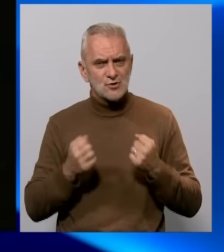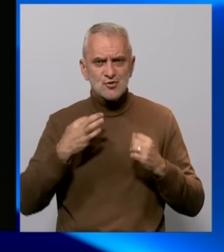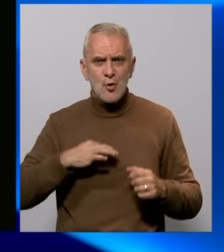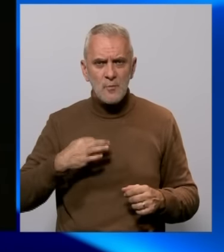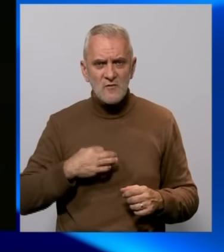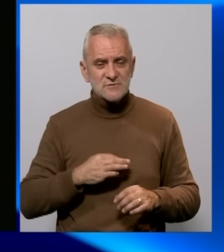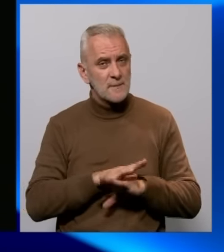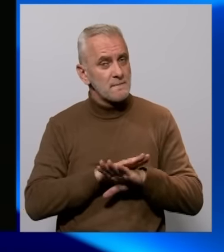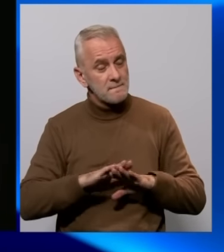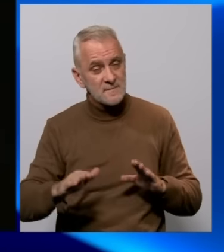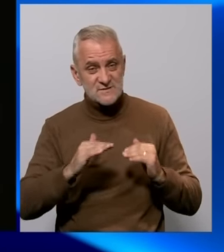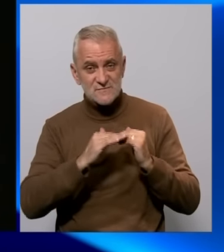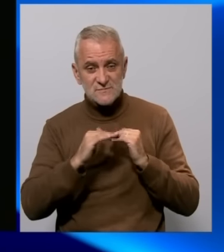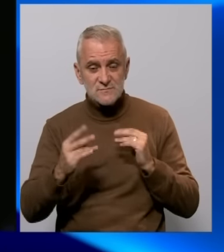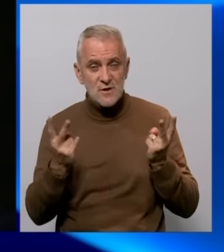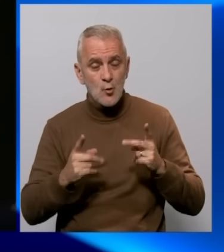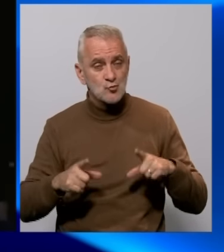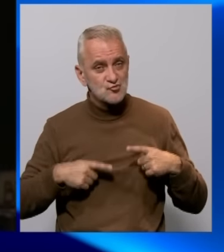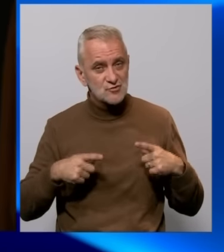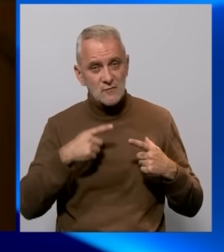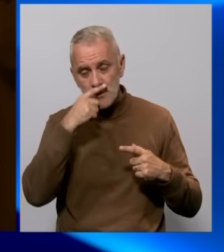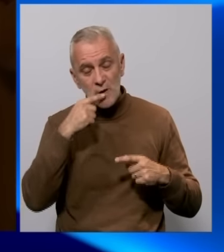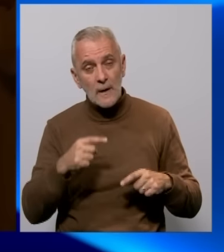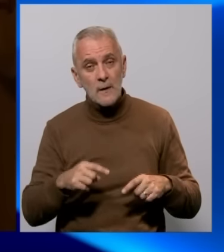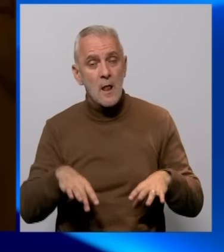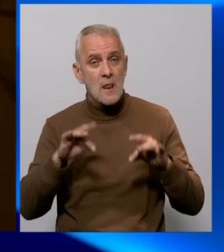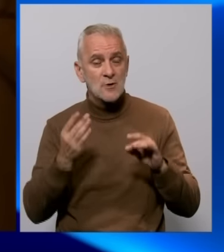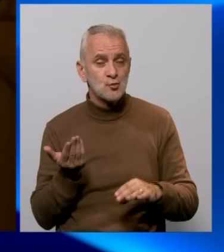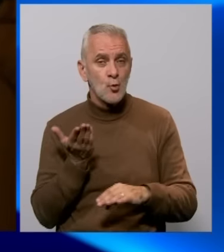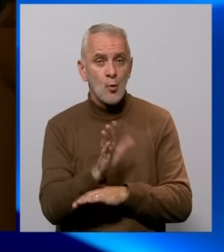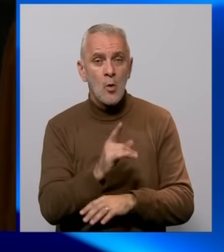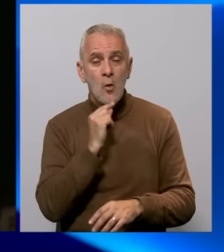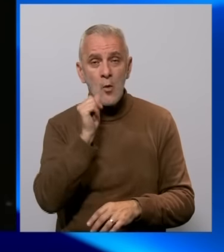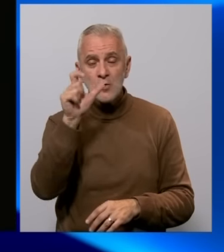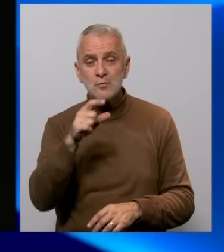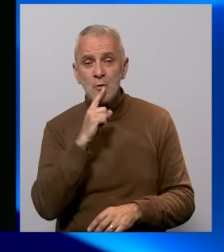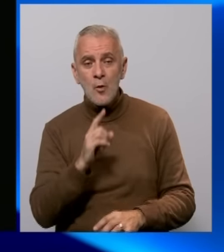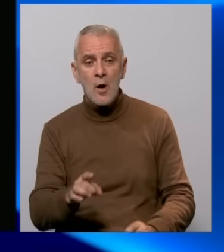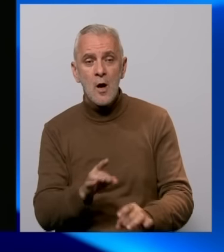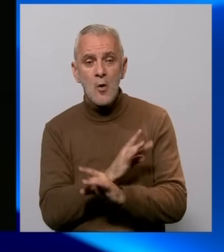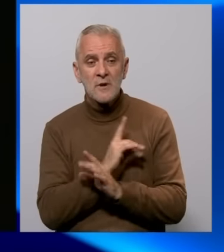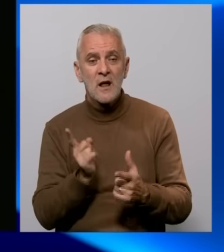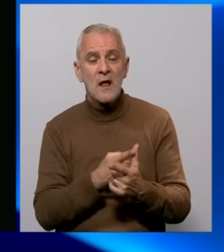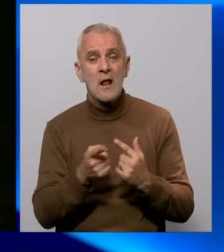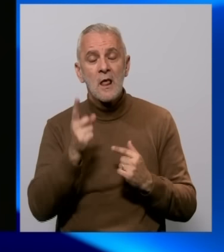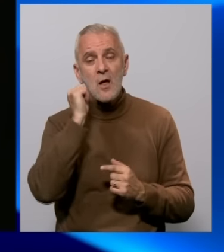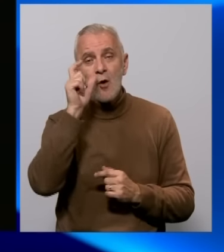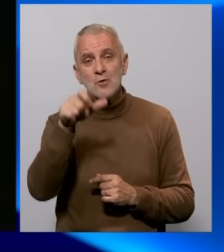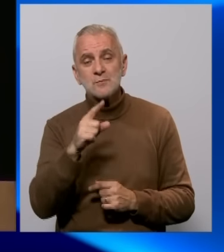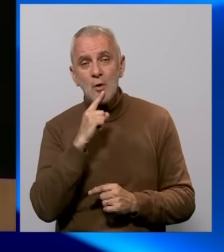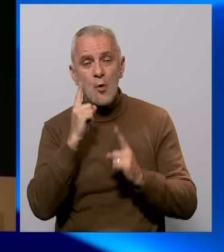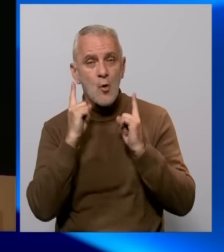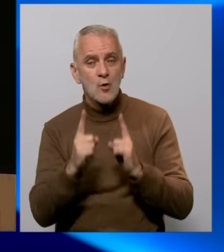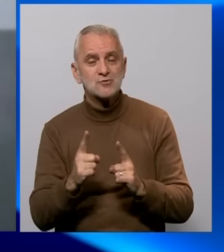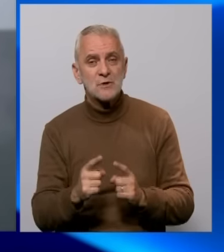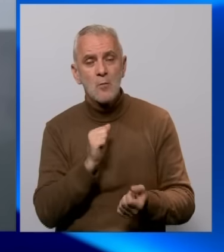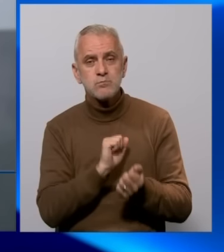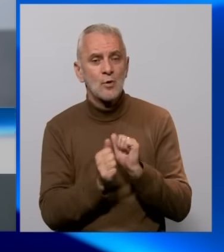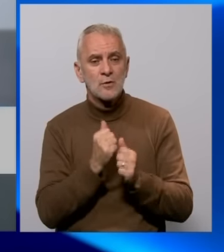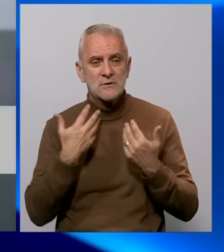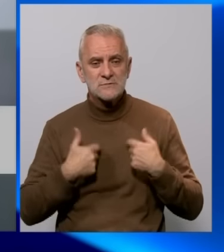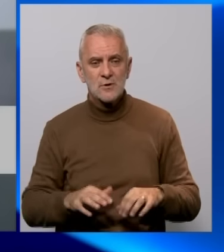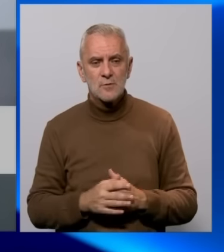se svi na sceni, kao i u životu, nađu u ulozi osobe koja umire ili osobe koja ostaje da se bori sa gubitkom.